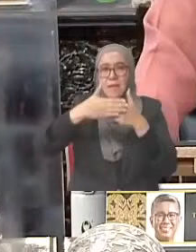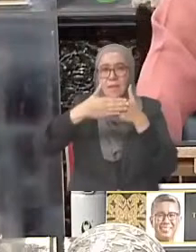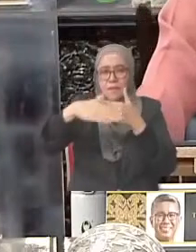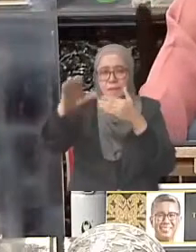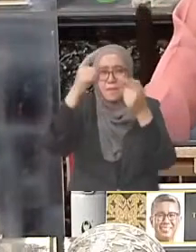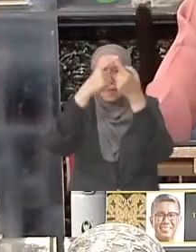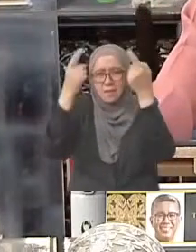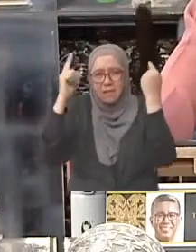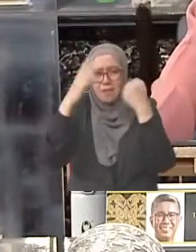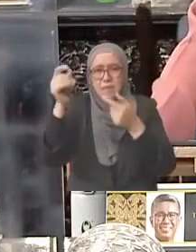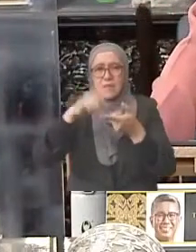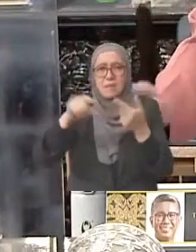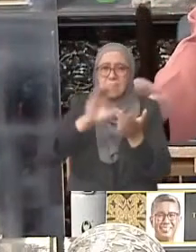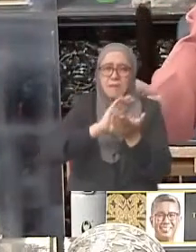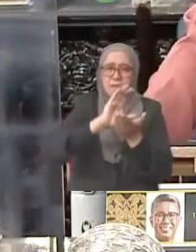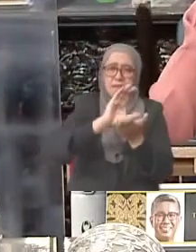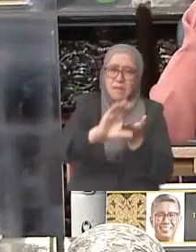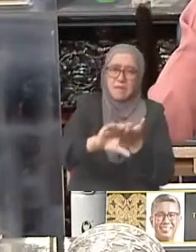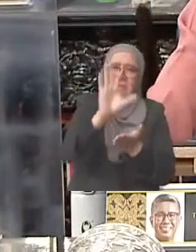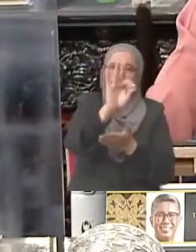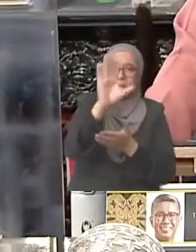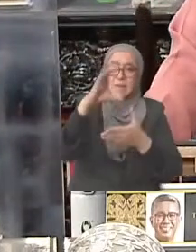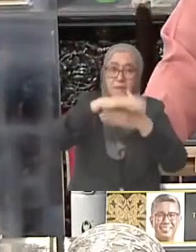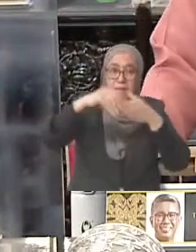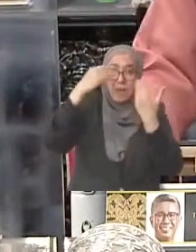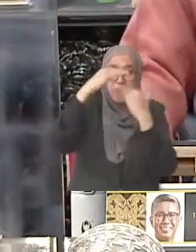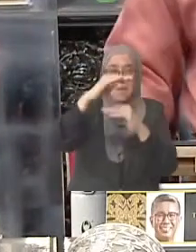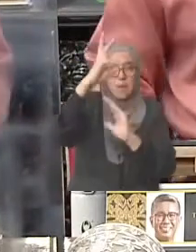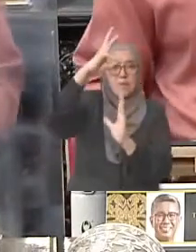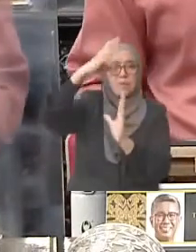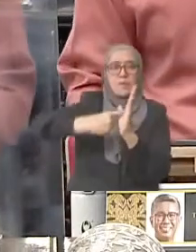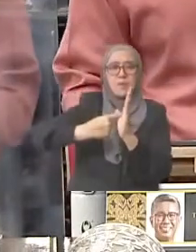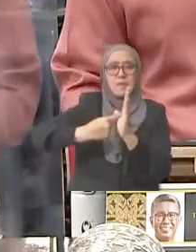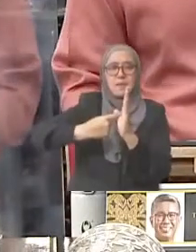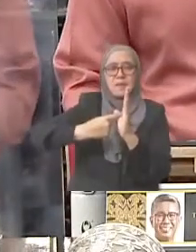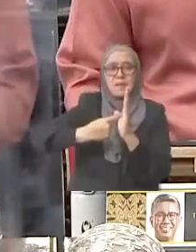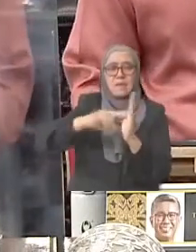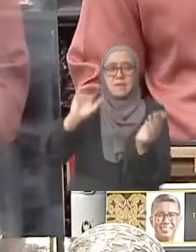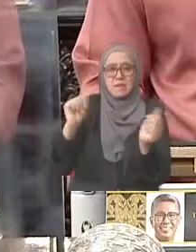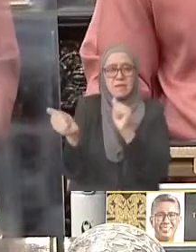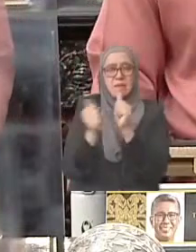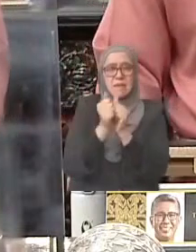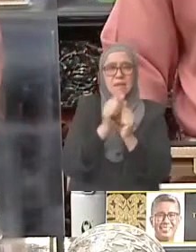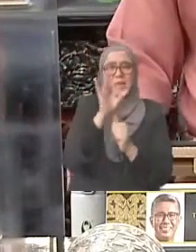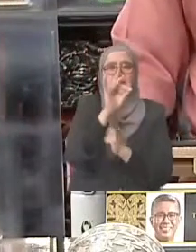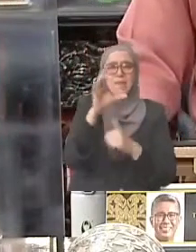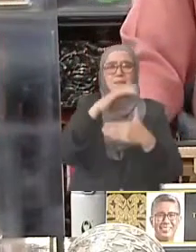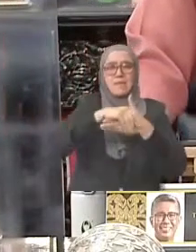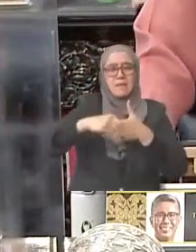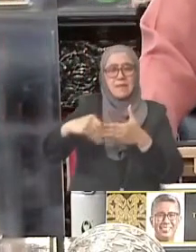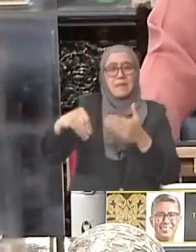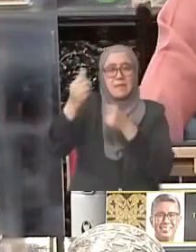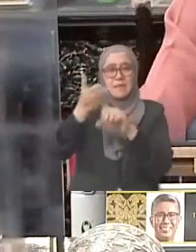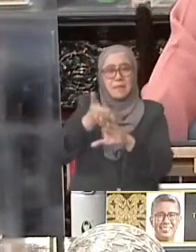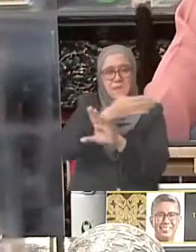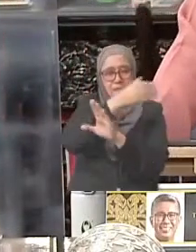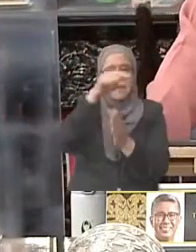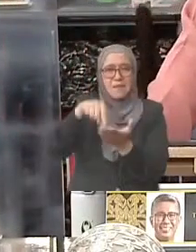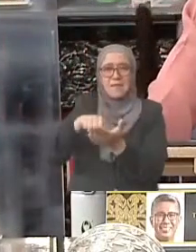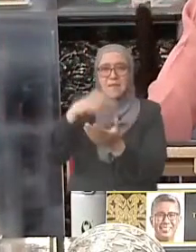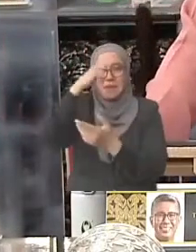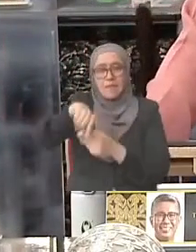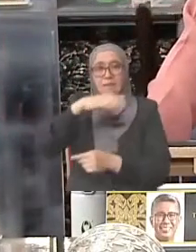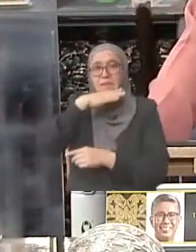900mg sebulan bagi tempo enam bulan yaitu meningkat berbanding 800ml air sebelum ini bagi beliau yang